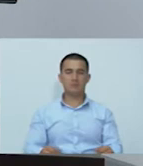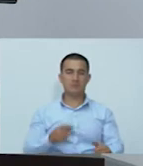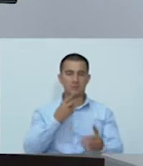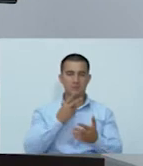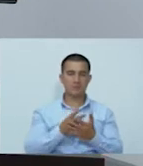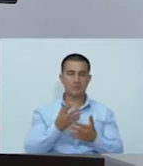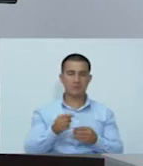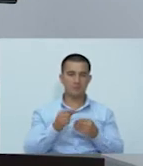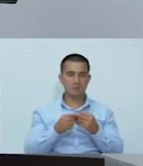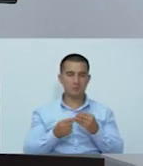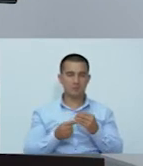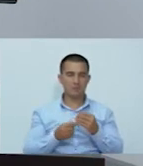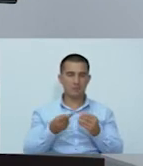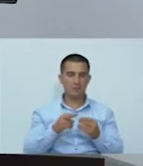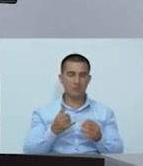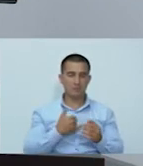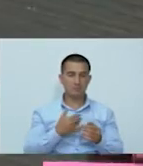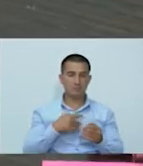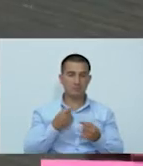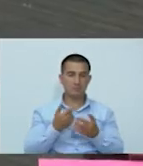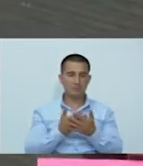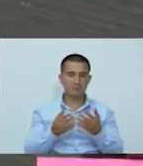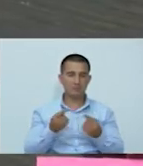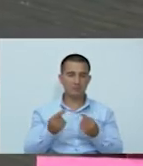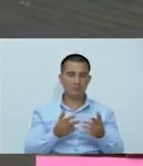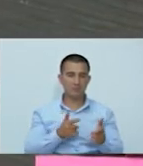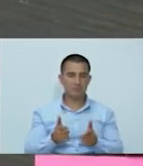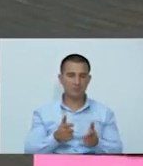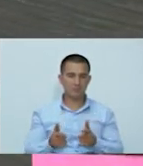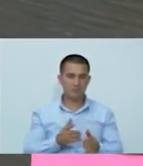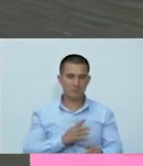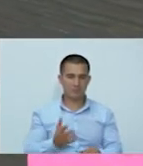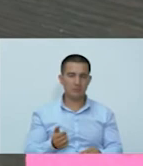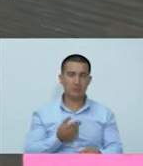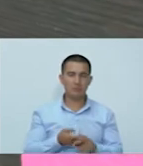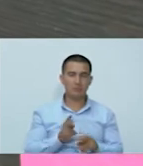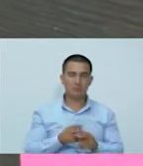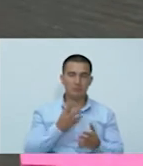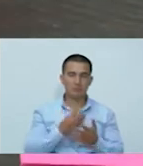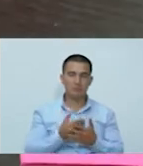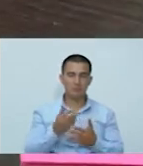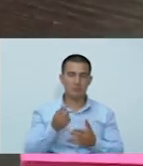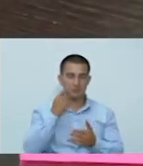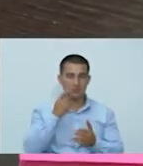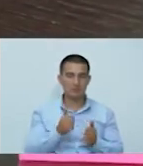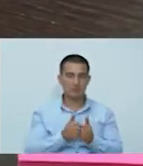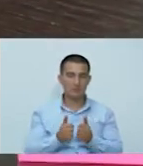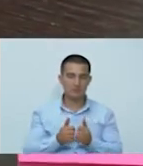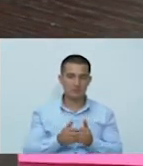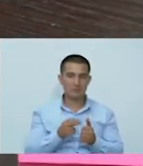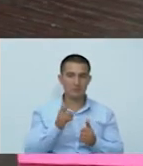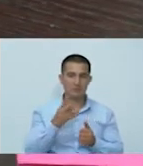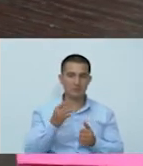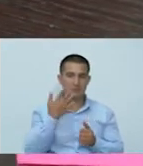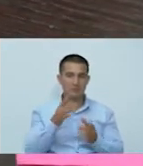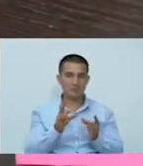kichkina qulupnayimiz uchun kerakli bo'lgan elementlarni yasab oldik. Endi bularni bir-biri bilan yelimlashdan